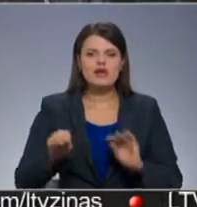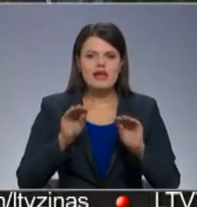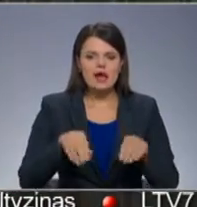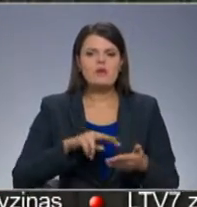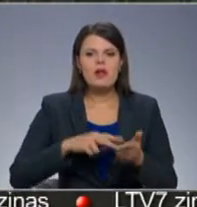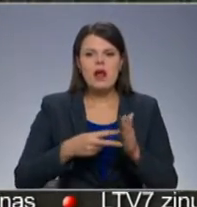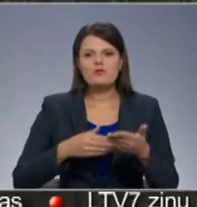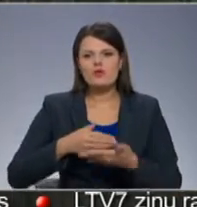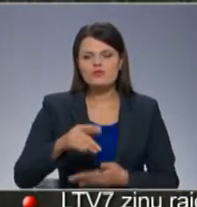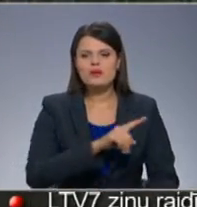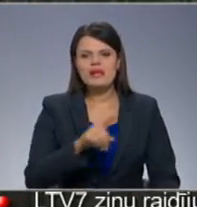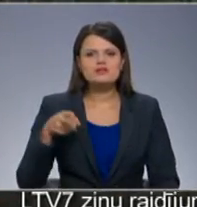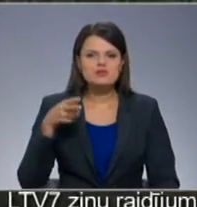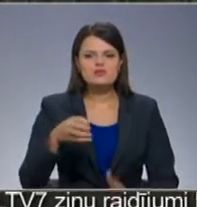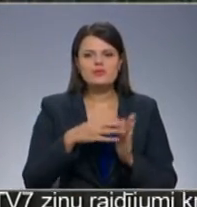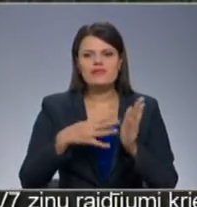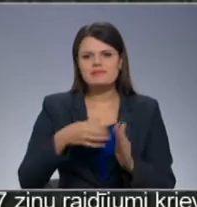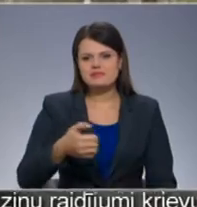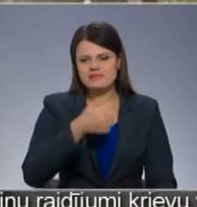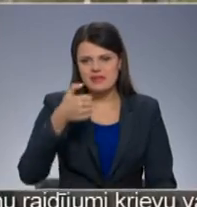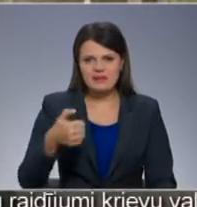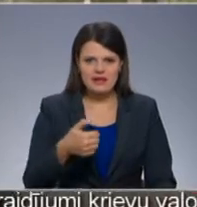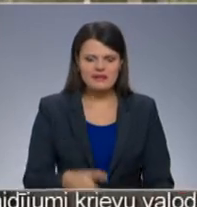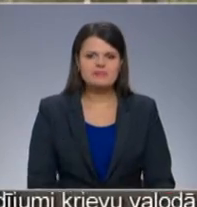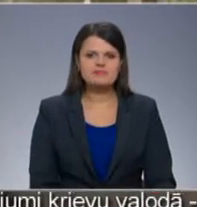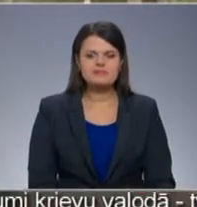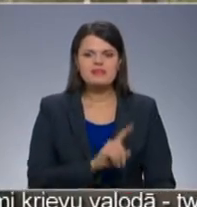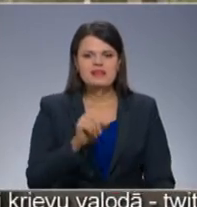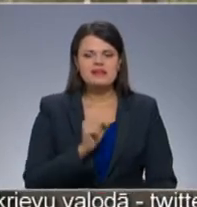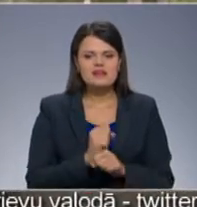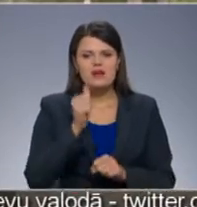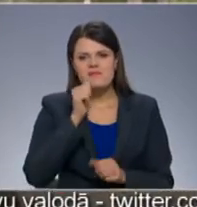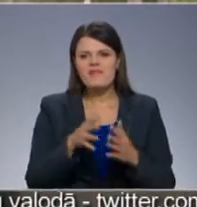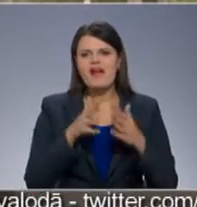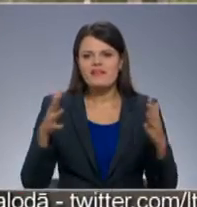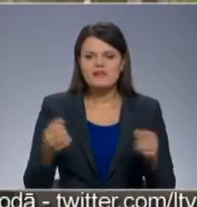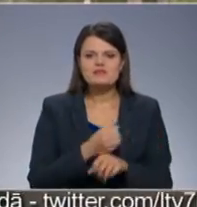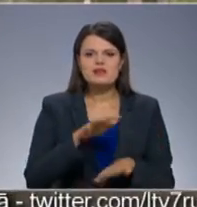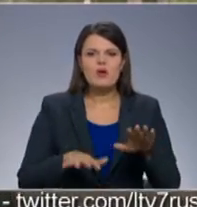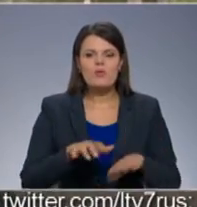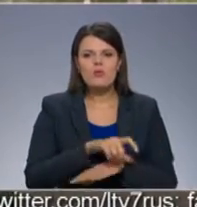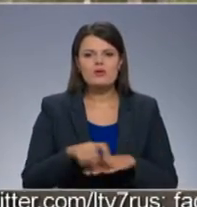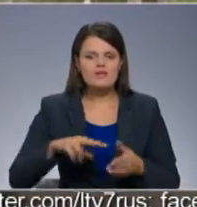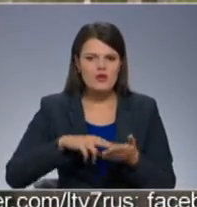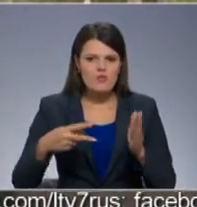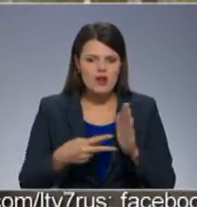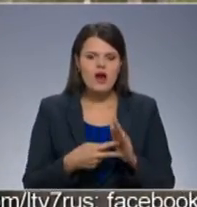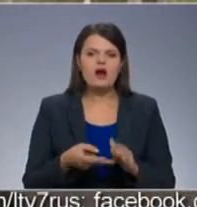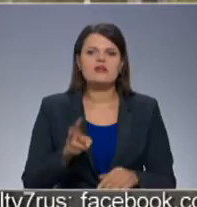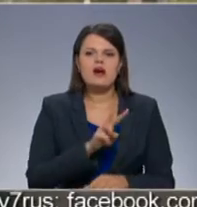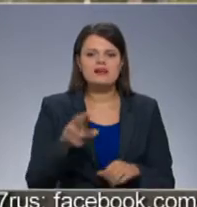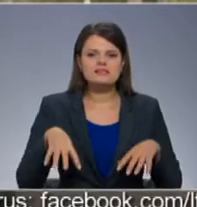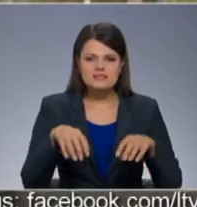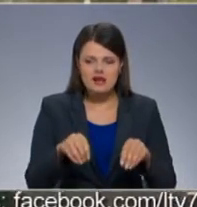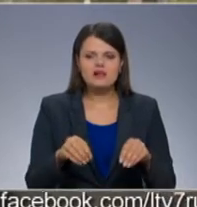plānots turpināt līdz 2019. Gadam. Ir darāms diezgan daudz, gan vēl purvā ir plāni, un kas ir